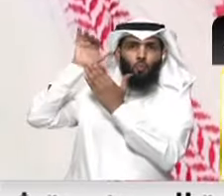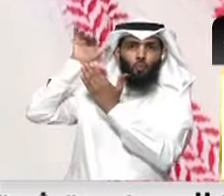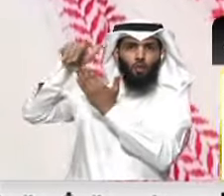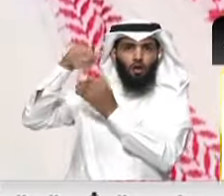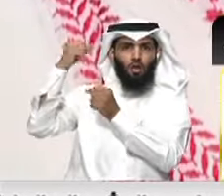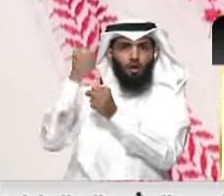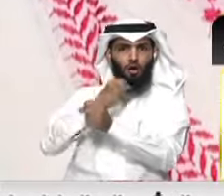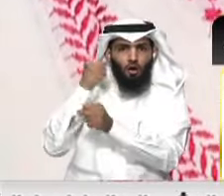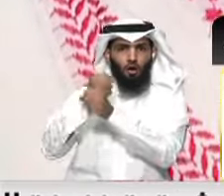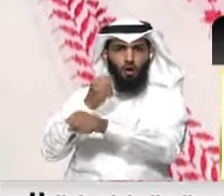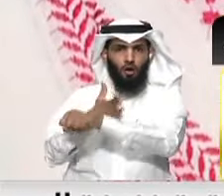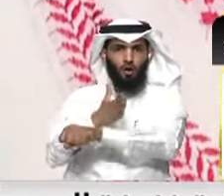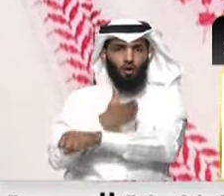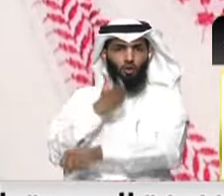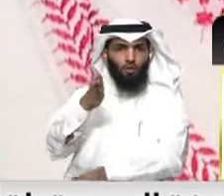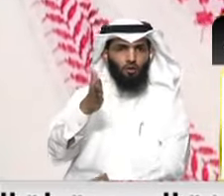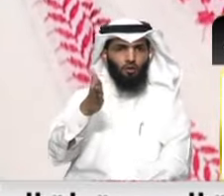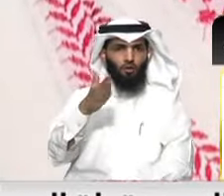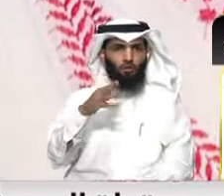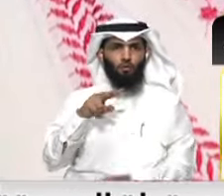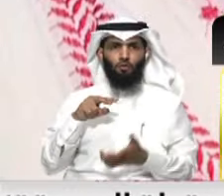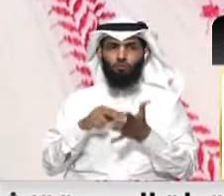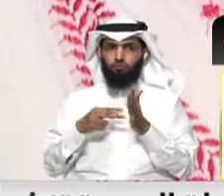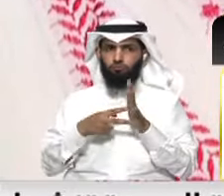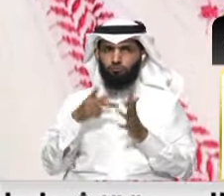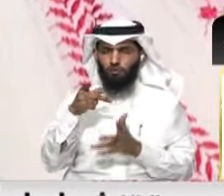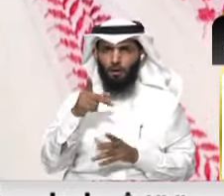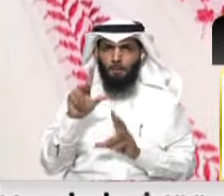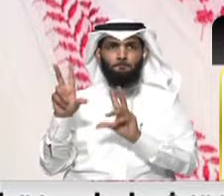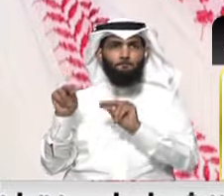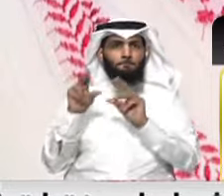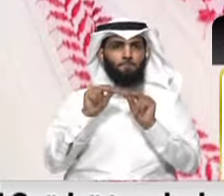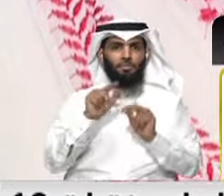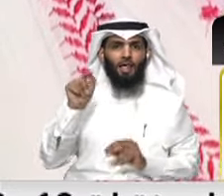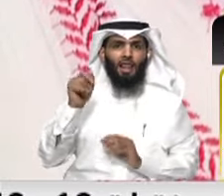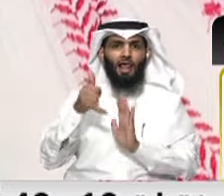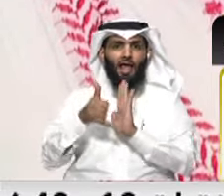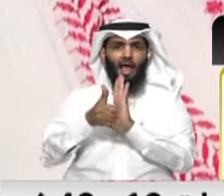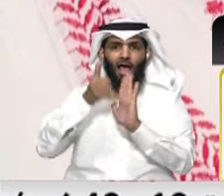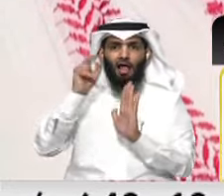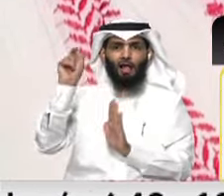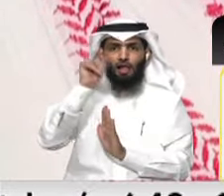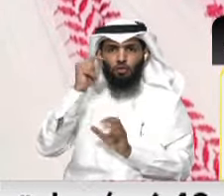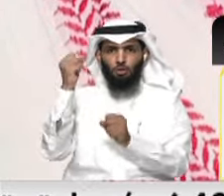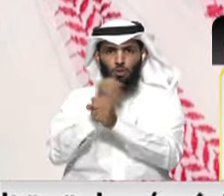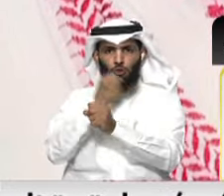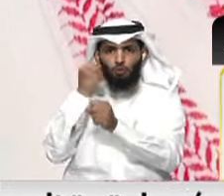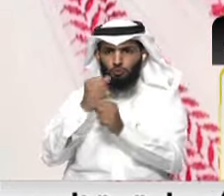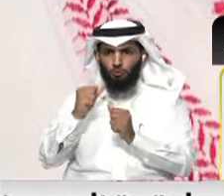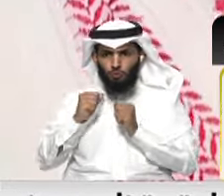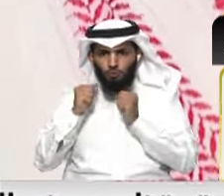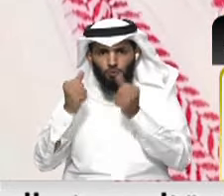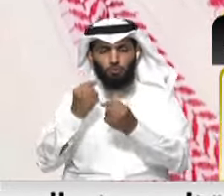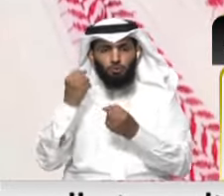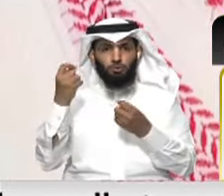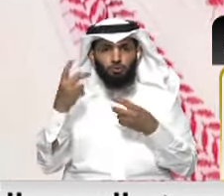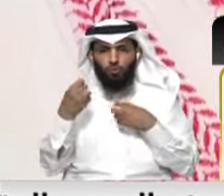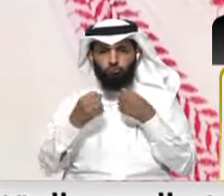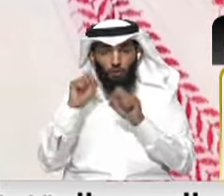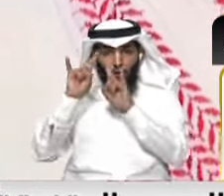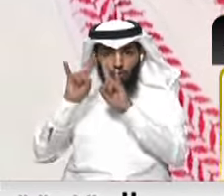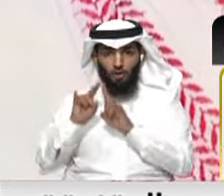العامة للطيران المدني والجمارك والداخلية، خلية نحل متواجدة في خدمة المسافرين وايضا حجاج بيت الله الحرام. الخطة اللي